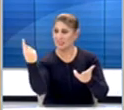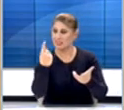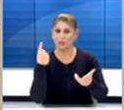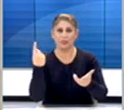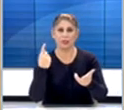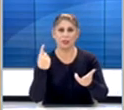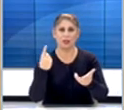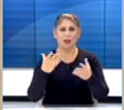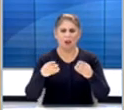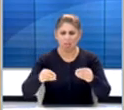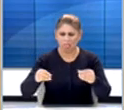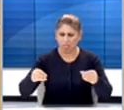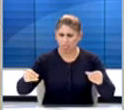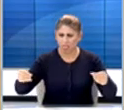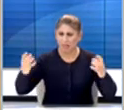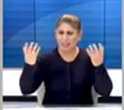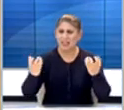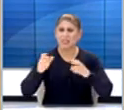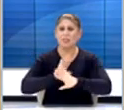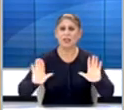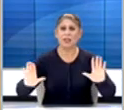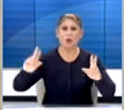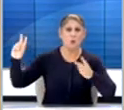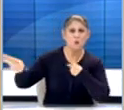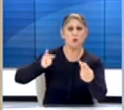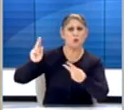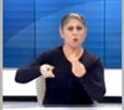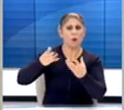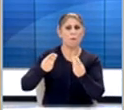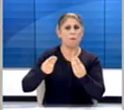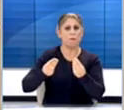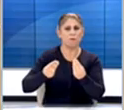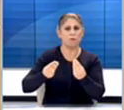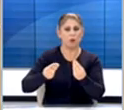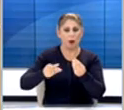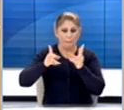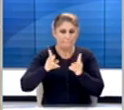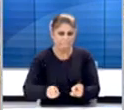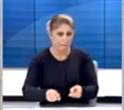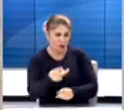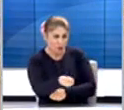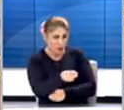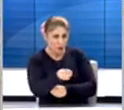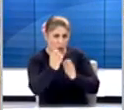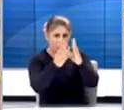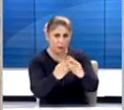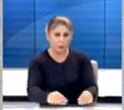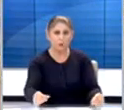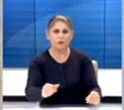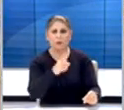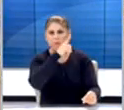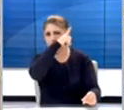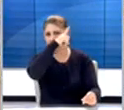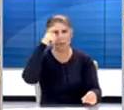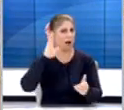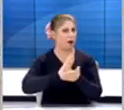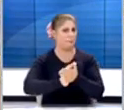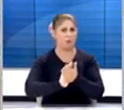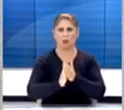με μεγάλη ξηρασία, με πολύ ισχυρό αέρα, δεν μπορούν εύκολα να σταματήσουν. Αυτή είναι η πραγματικότητα. Είτε μας